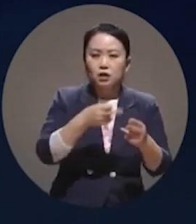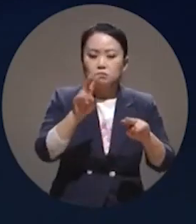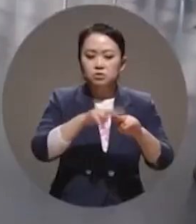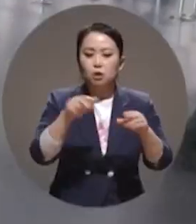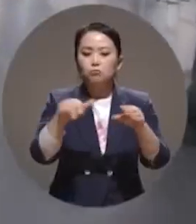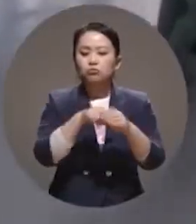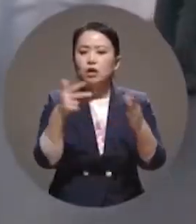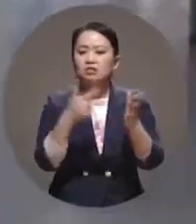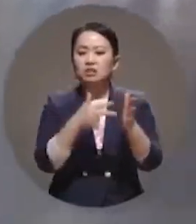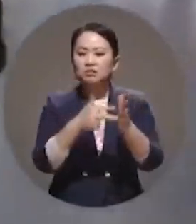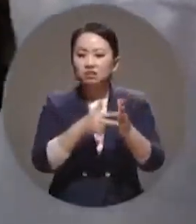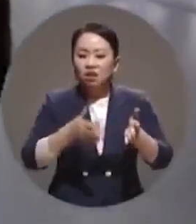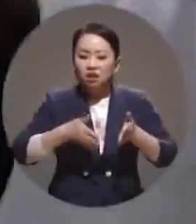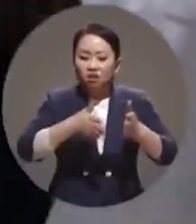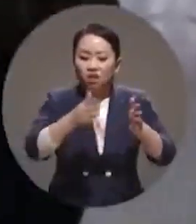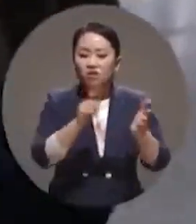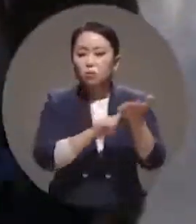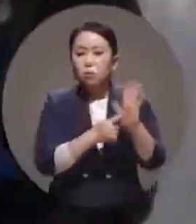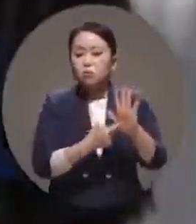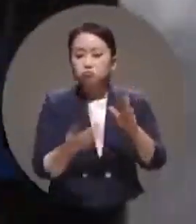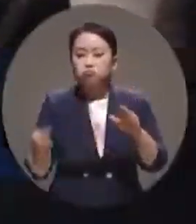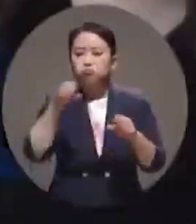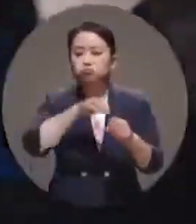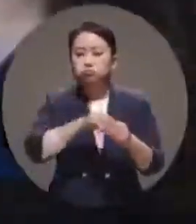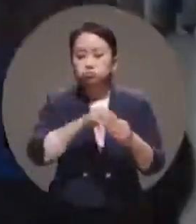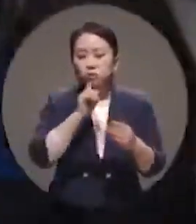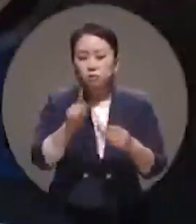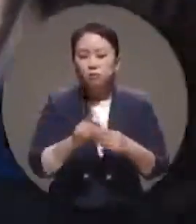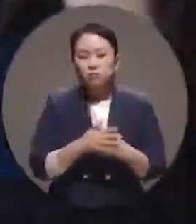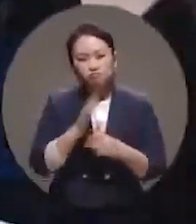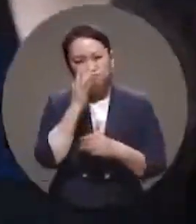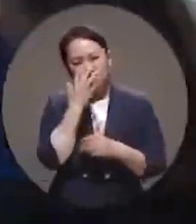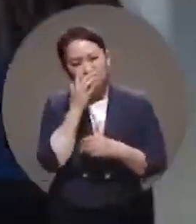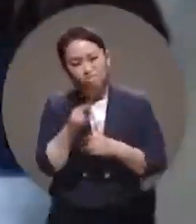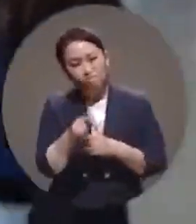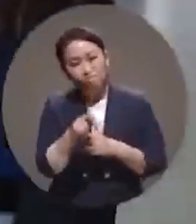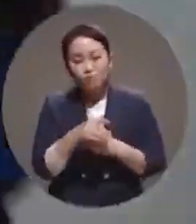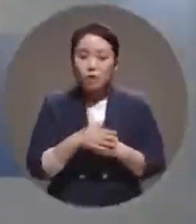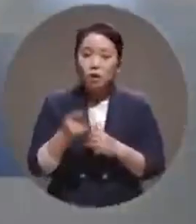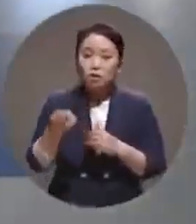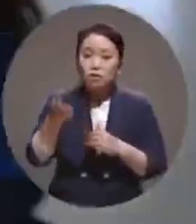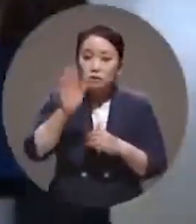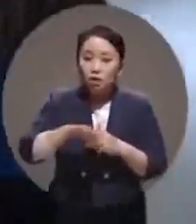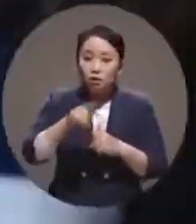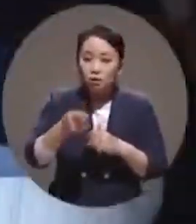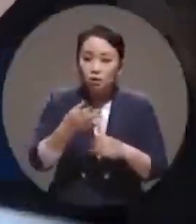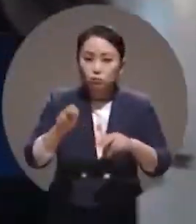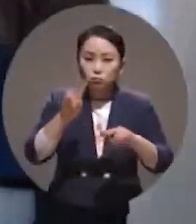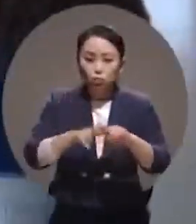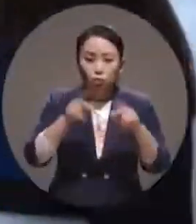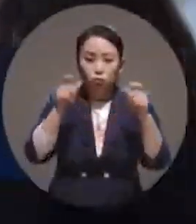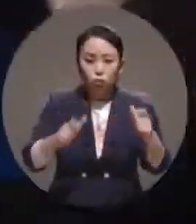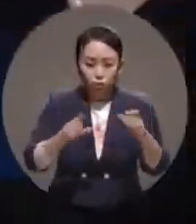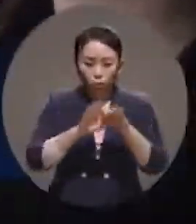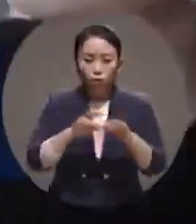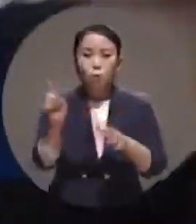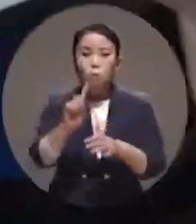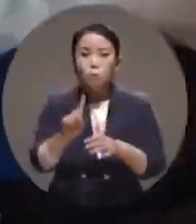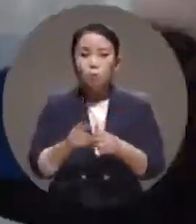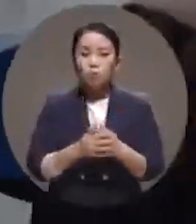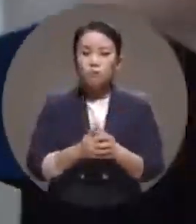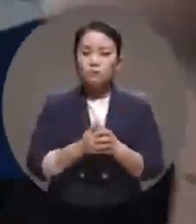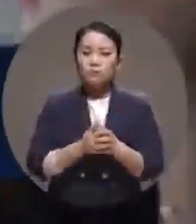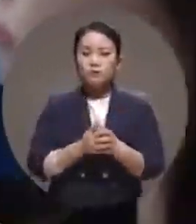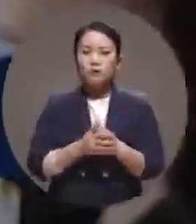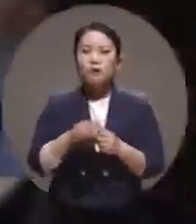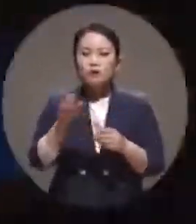했습니다. 그러니까 캥거루하고 열대농장 이런 데 가시는 것 같던데 그거는 금정구 어떤 이유가 어떤 연관이 있는지도 좀 설명 부탁드릴게요. 아니 이거